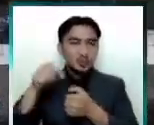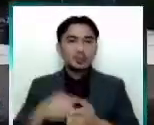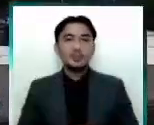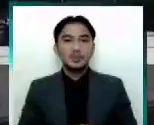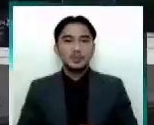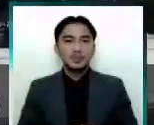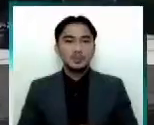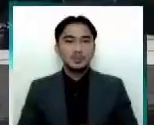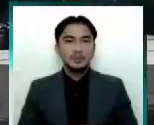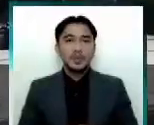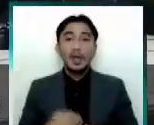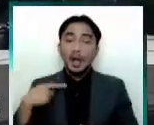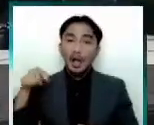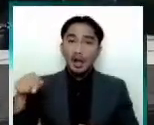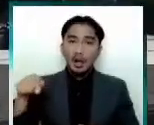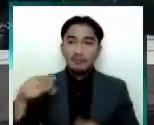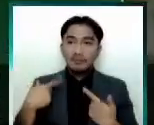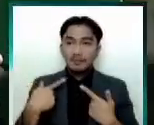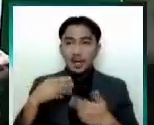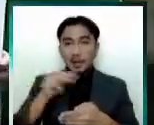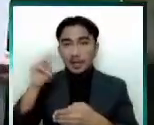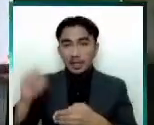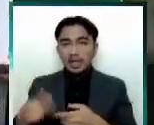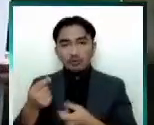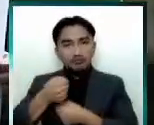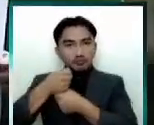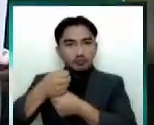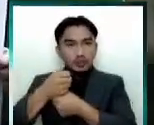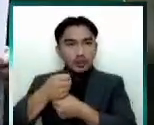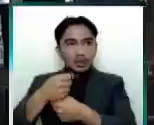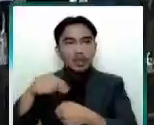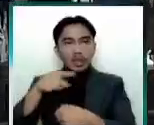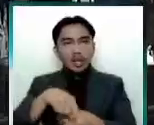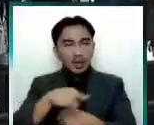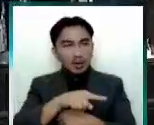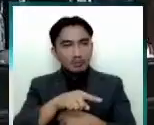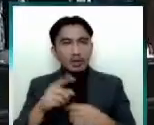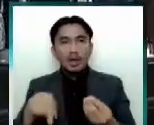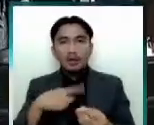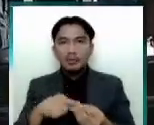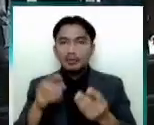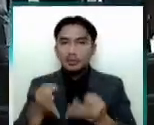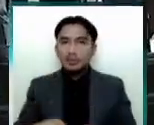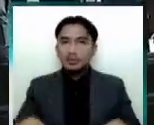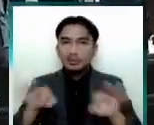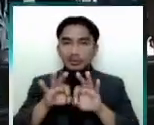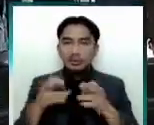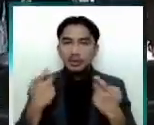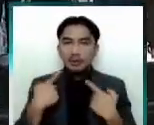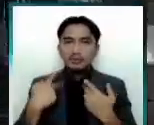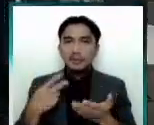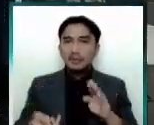Sa Liwasang Bonifacio sa Maynila, iginit ng grupong All Workers Unity ang kahalagahan ng pagtataas ng sahod ng mga